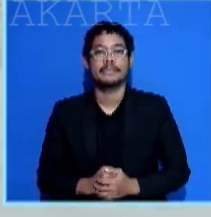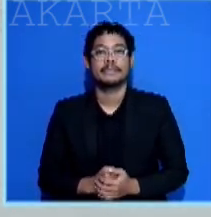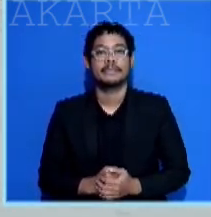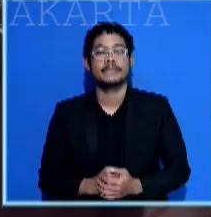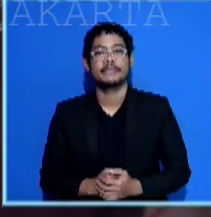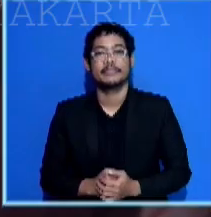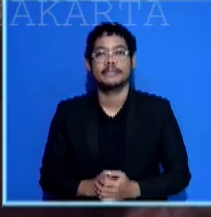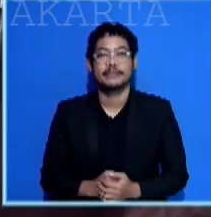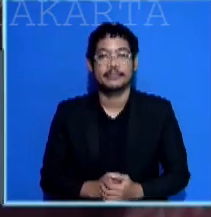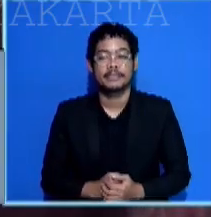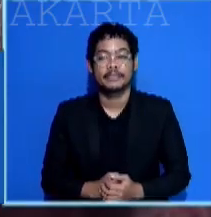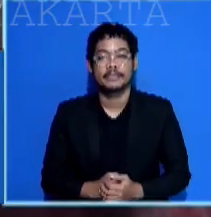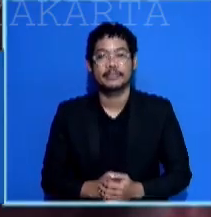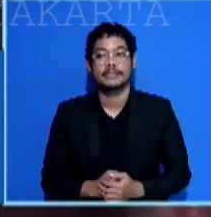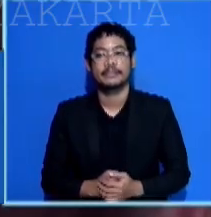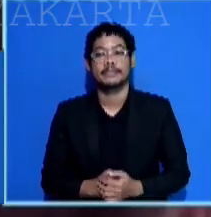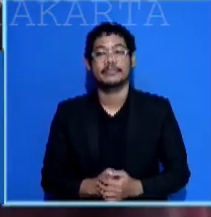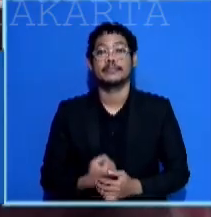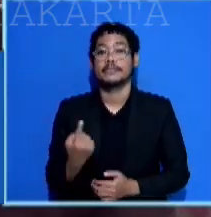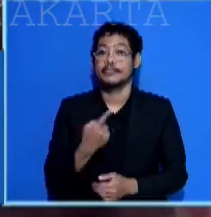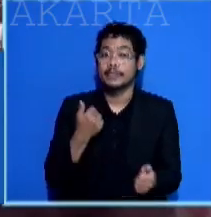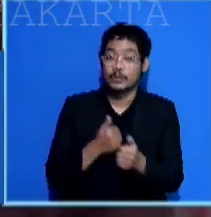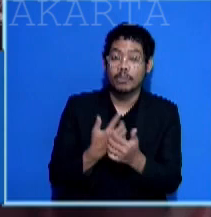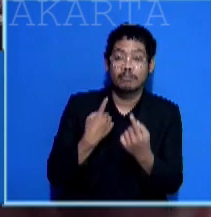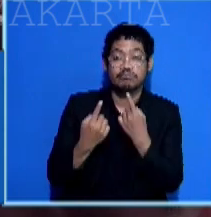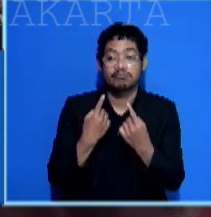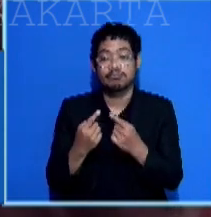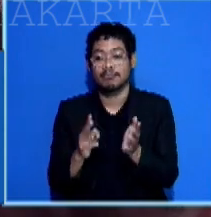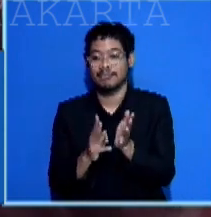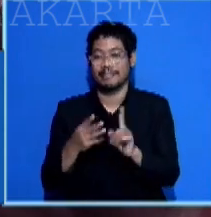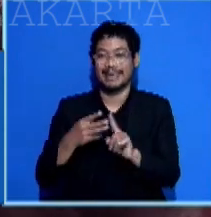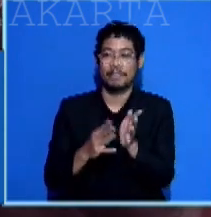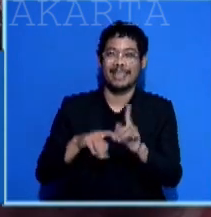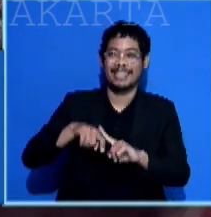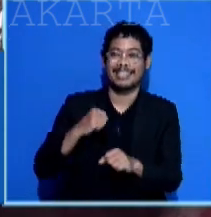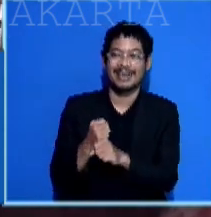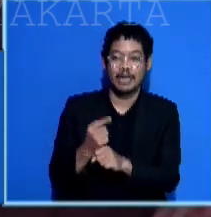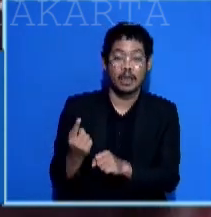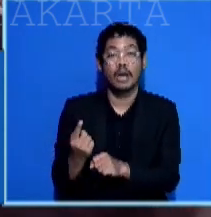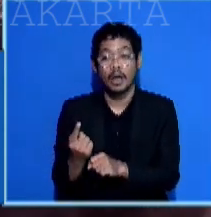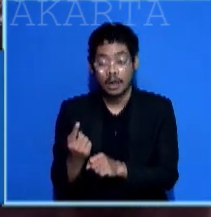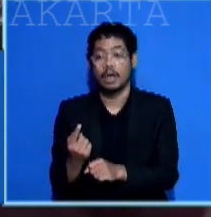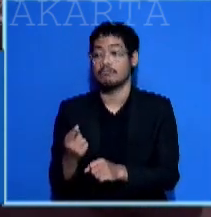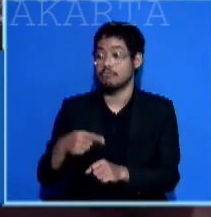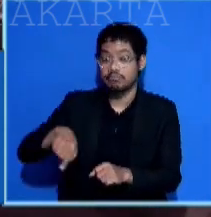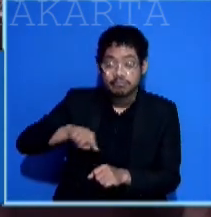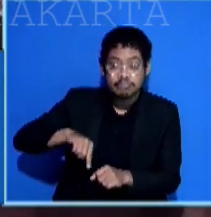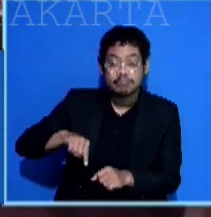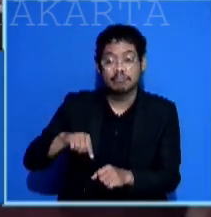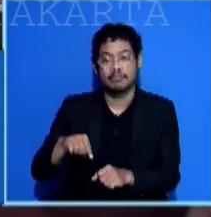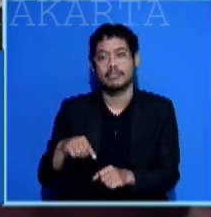geofisika kami terus koordinasi dengan BMKG BMKG BK menyampaikan bahwa memang sampai